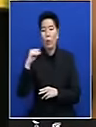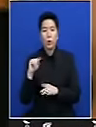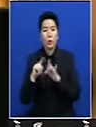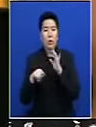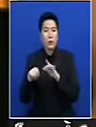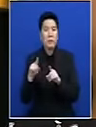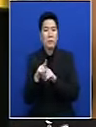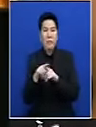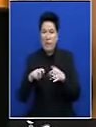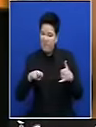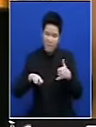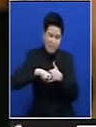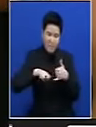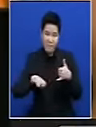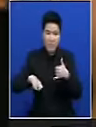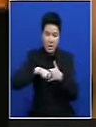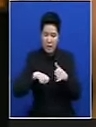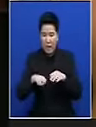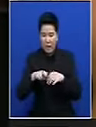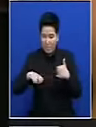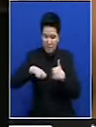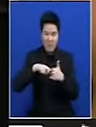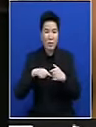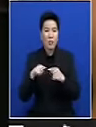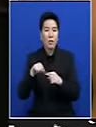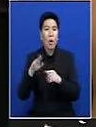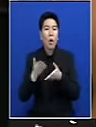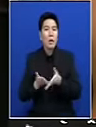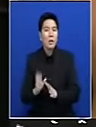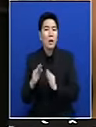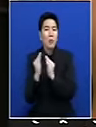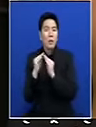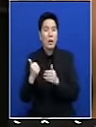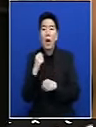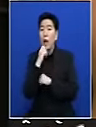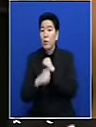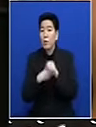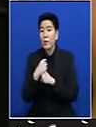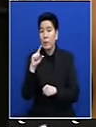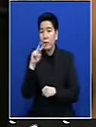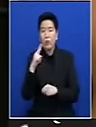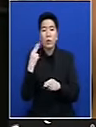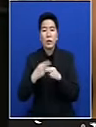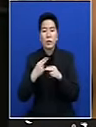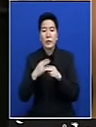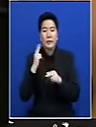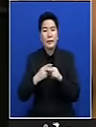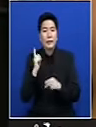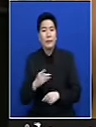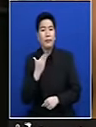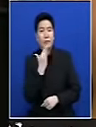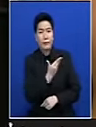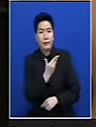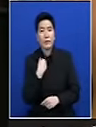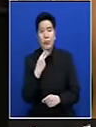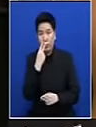หมวยเข่าล้วนๆเลยครับขุนเข่าเมืองดอกบัวคนนี้นะฮะอายุ22ปีครับชื่อจริงชื่อว่ากัตนาเพิ่มดี